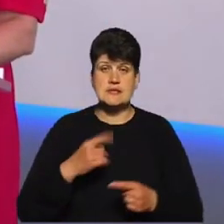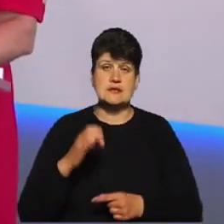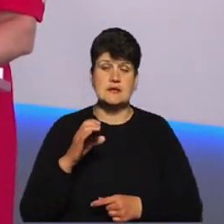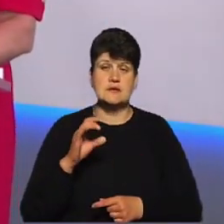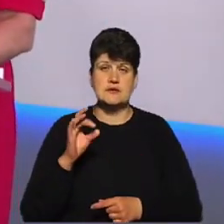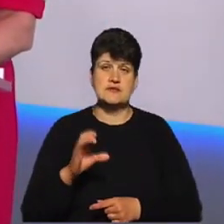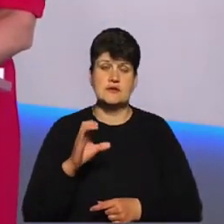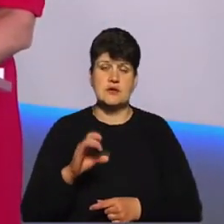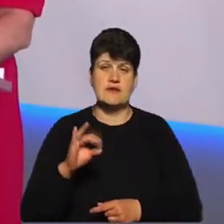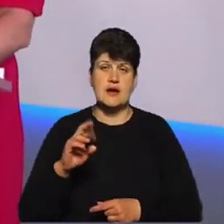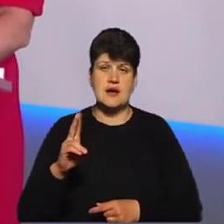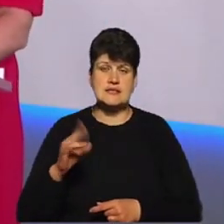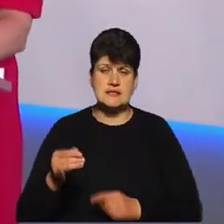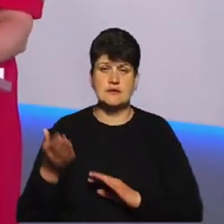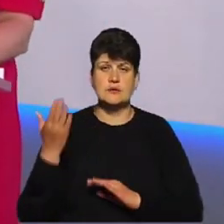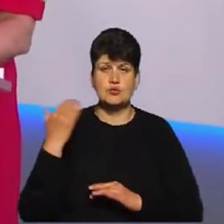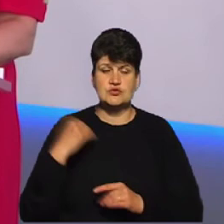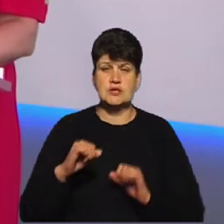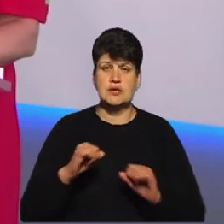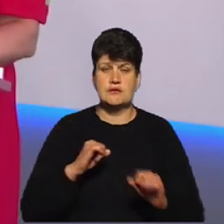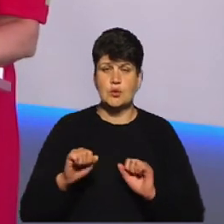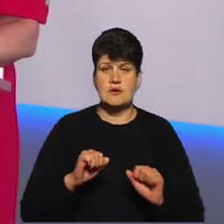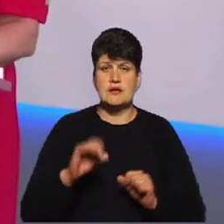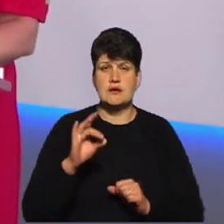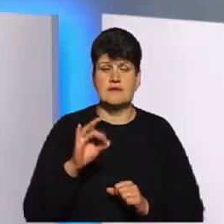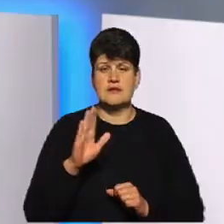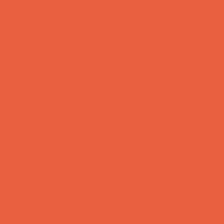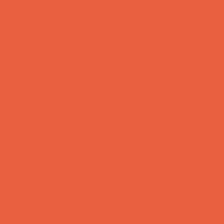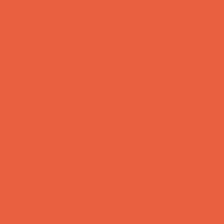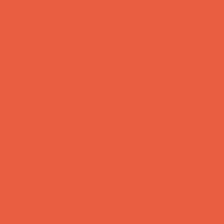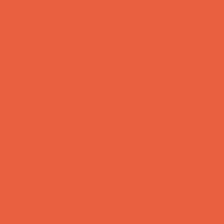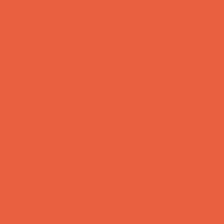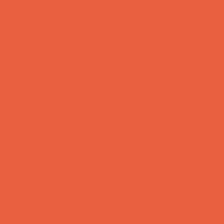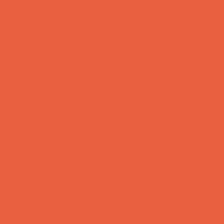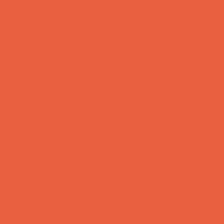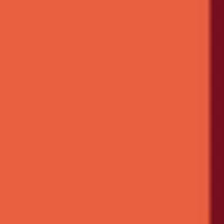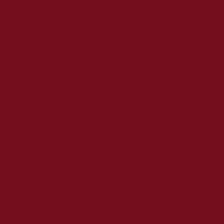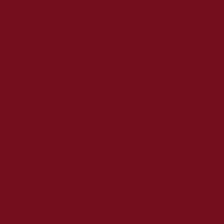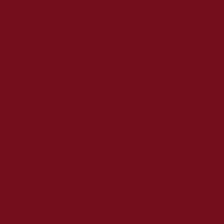облдержадміністрації, та Іванна Романська, директорка туристичної агенції, була в нас в гостях. Дякую за увагу.